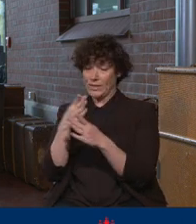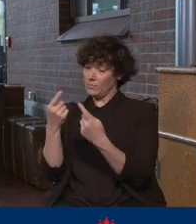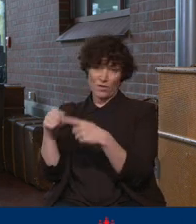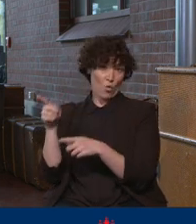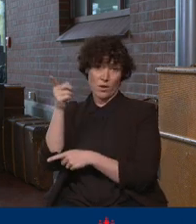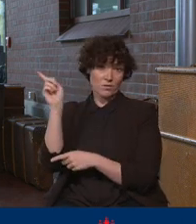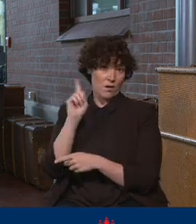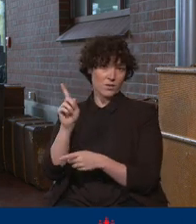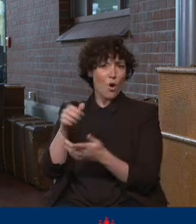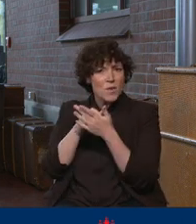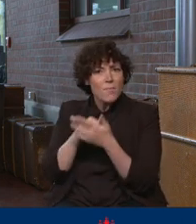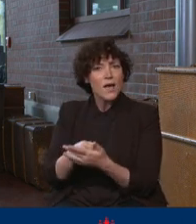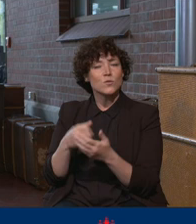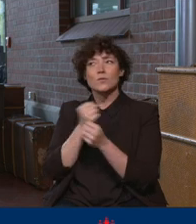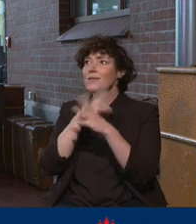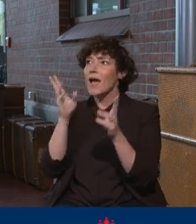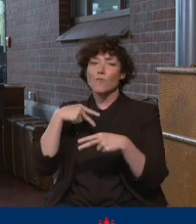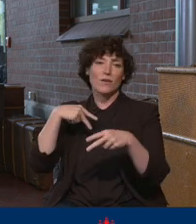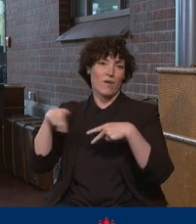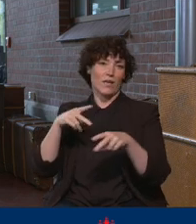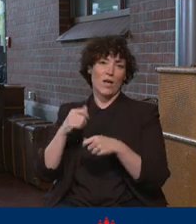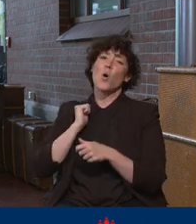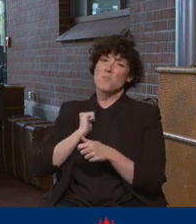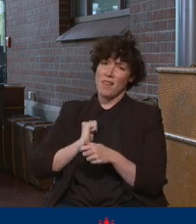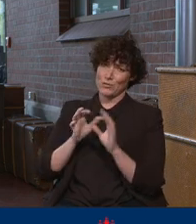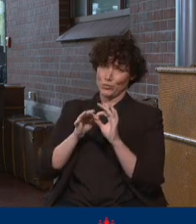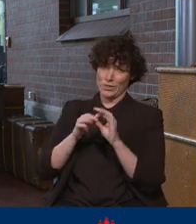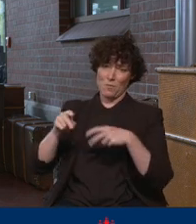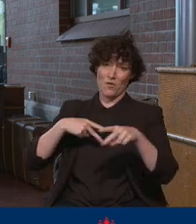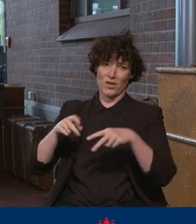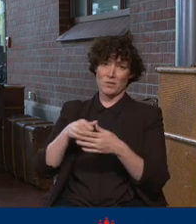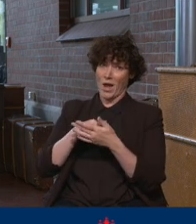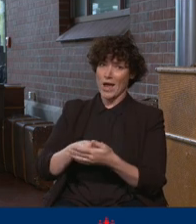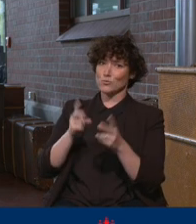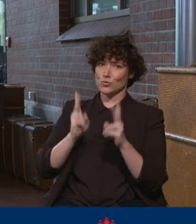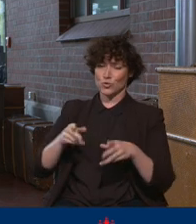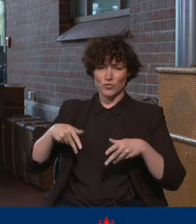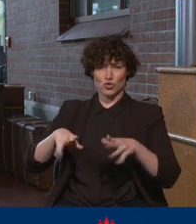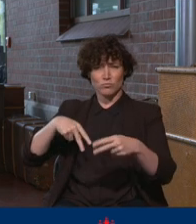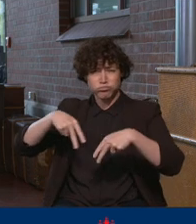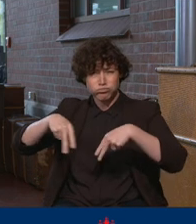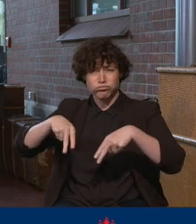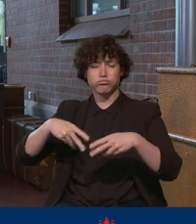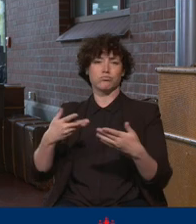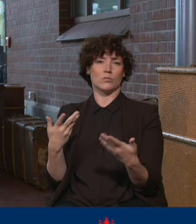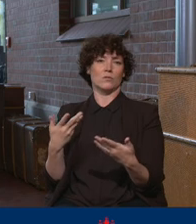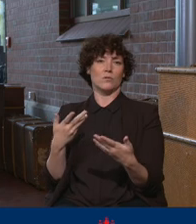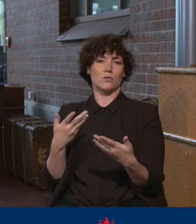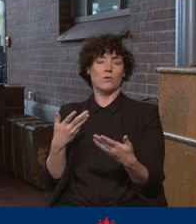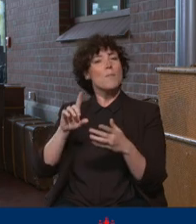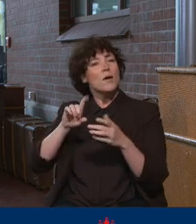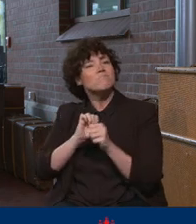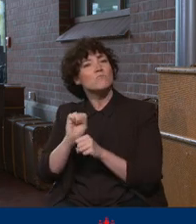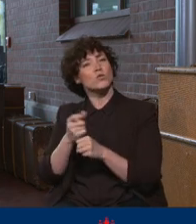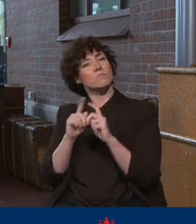natürlich ist auch der verkehr und die verkehrsbelastung ziemlich beeindruckend auf dieser straße aber diese maßstäbe und dieser raum der